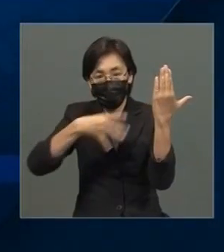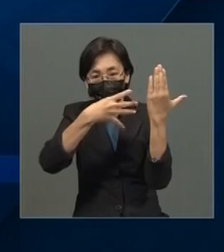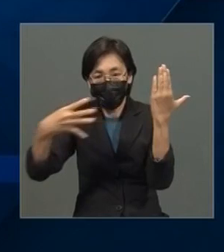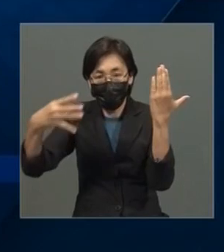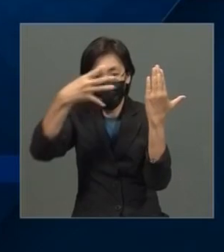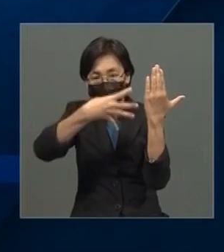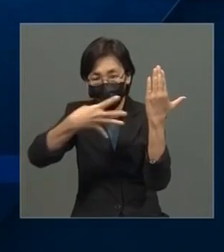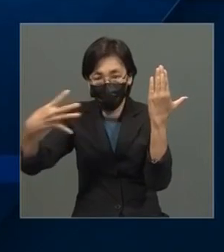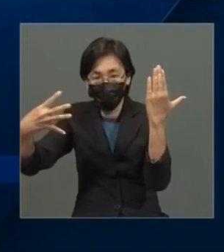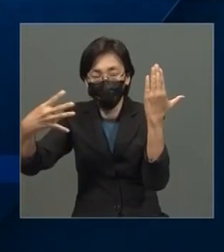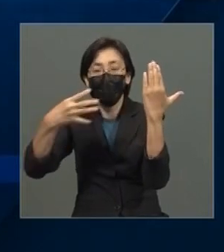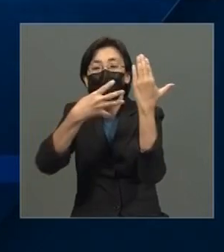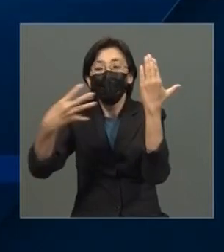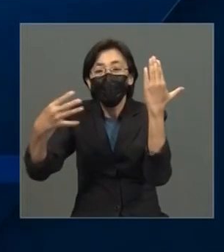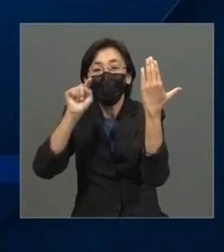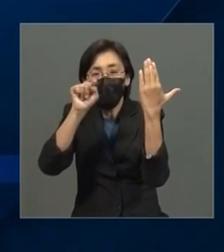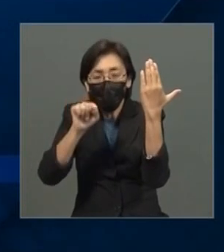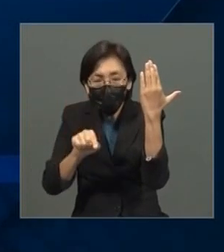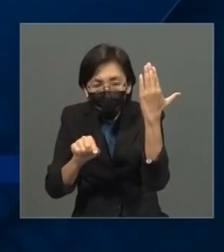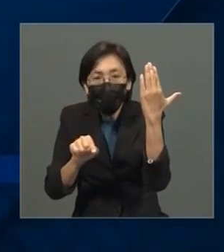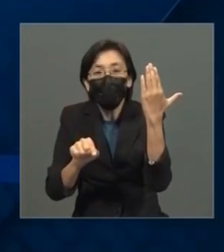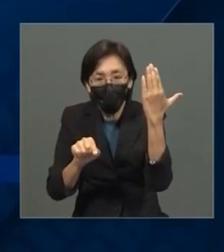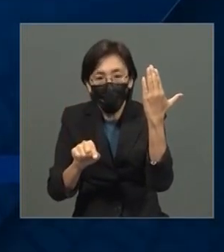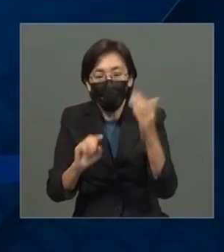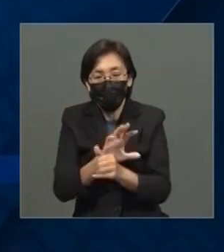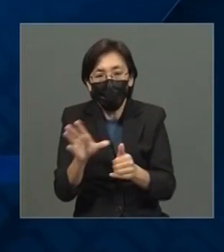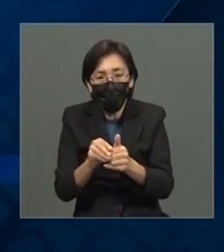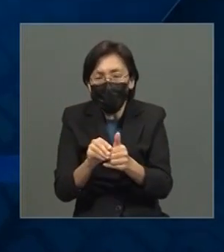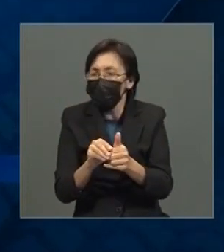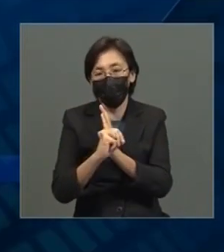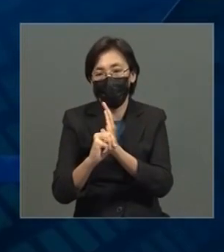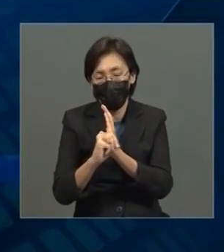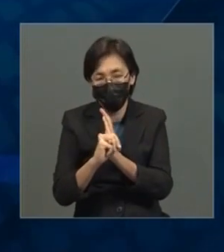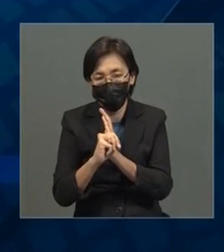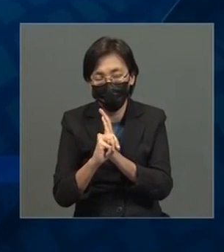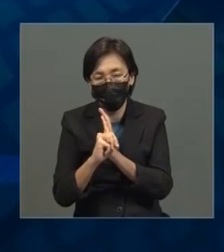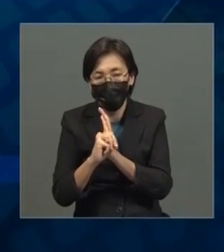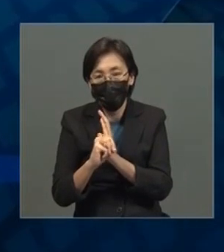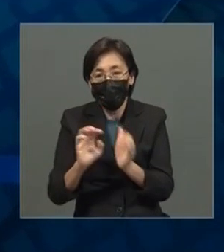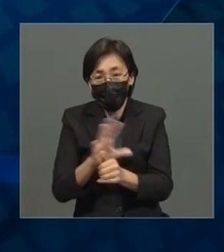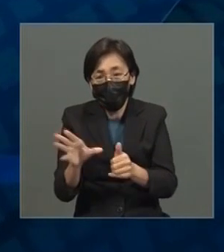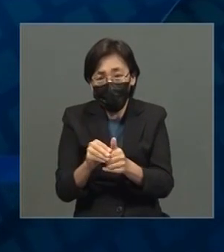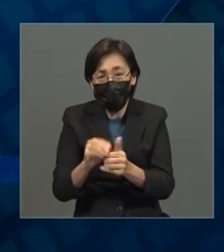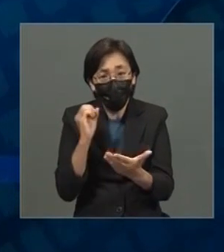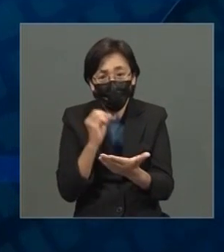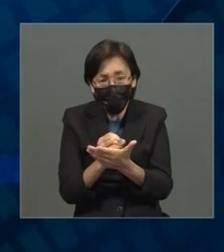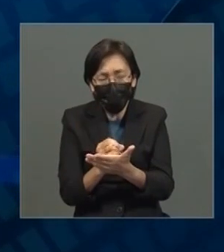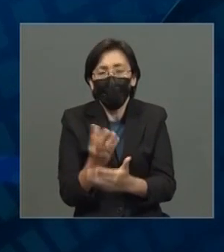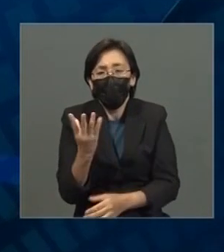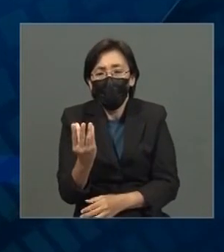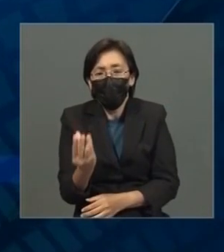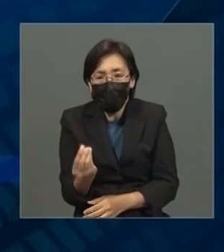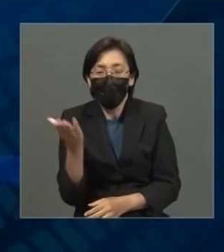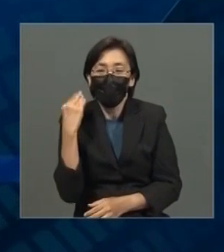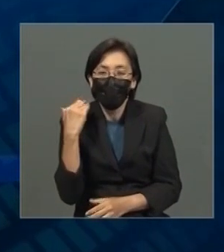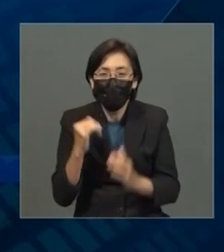ดยสรุปเนี่ยคือเขาให้อำนาจกับทางแต่ละจังหวัดไปเลยนะฮะในการพิจารณานะฮะว่าแคมป์ไหนที่จะอนุโลมให้ก่